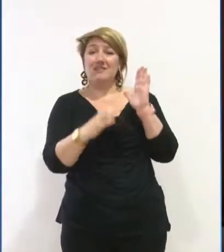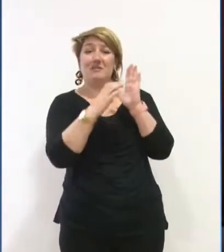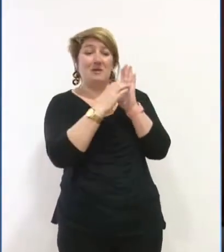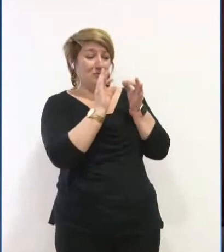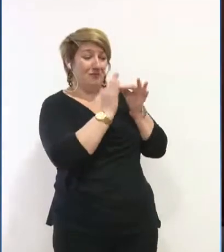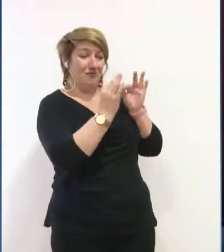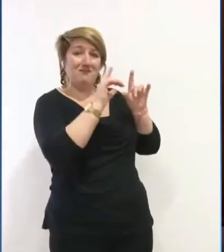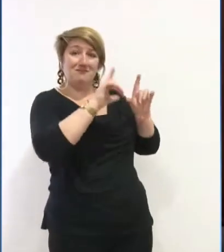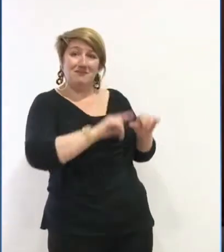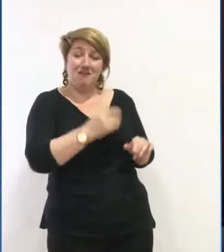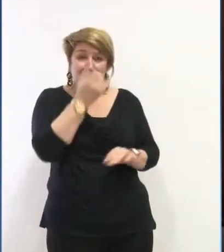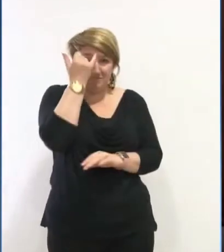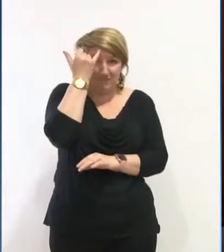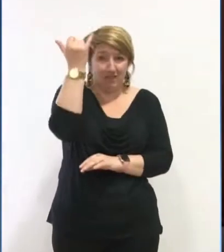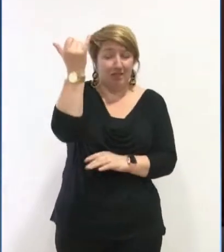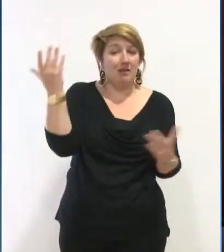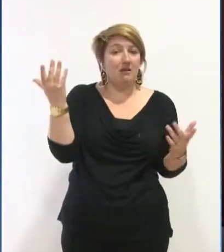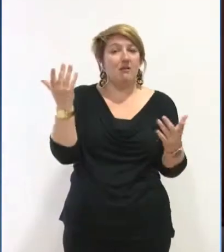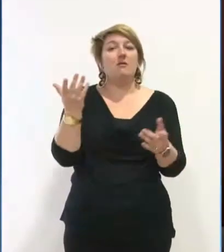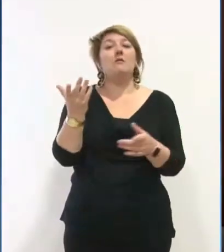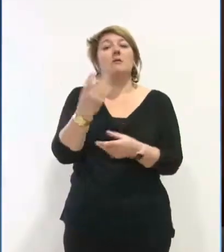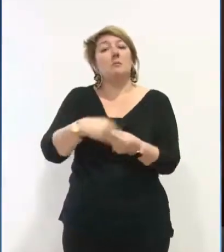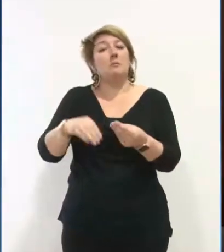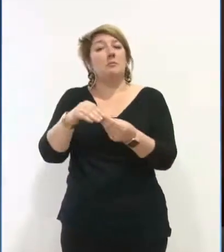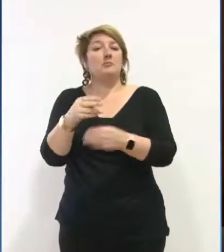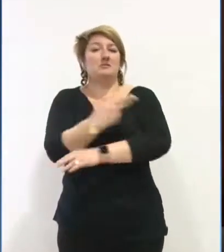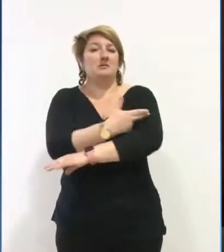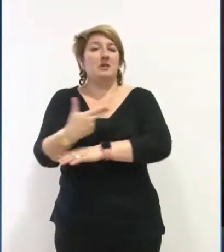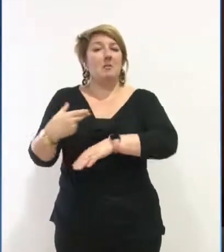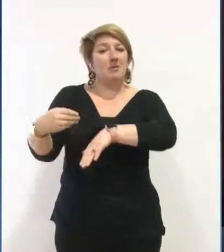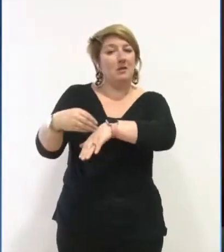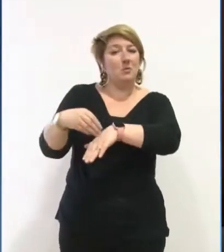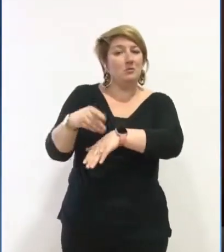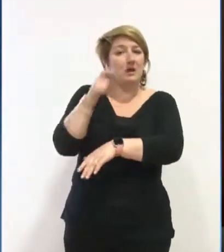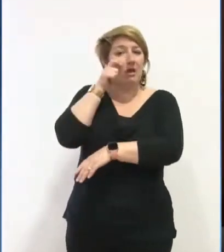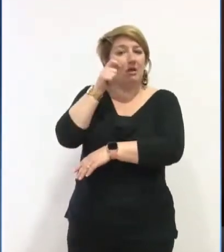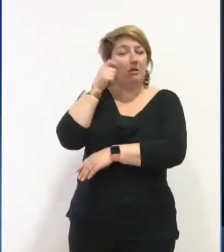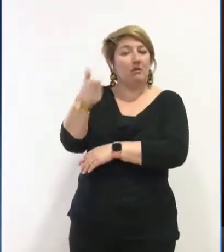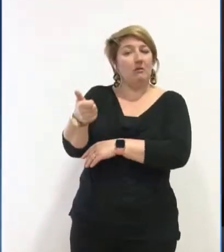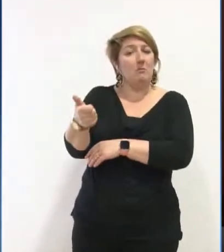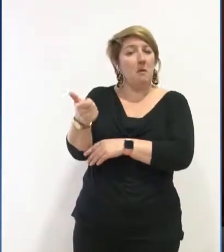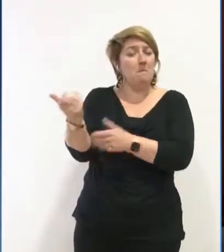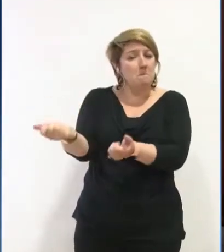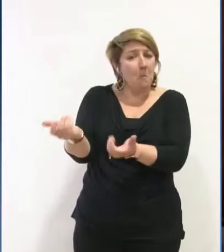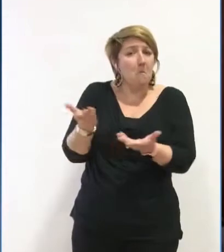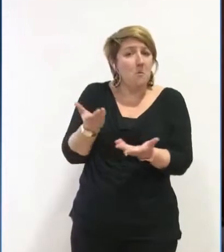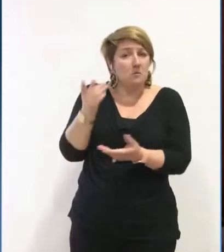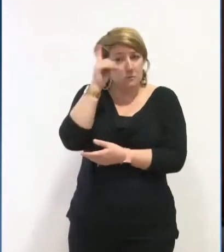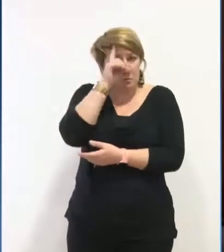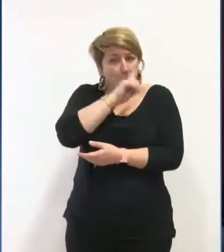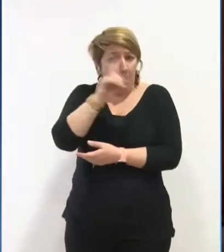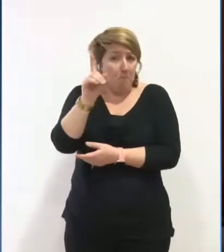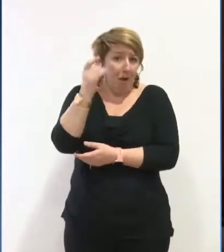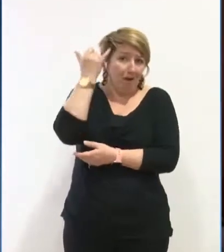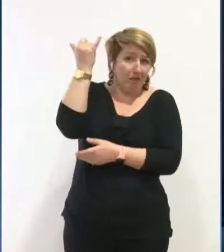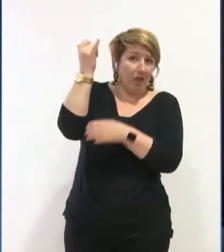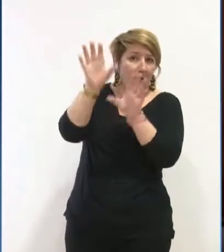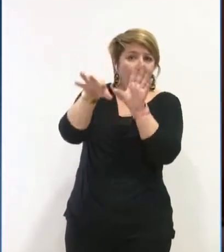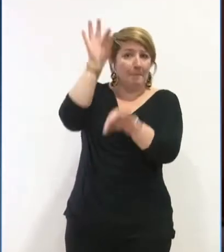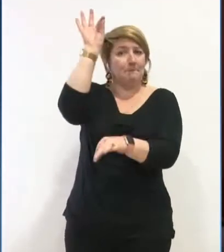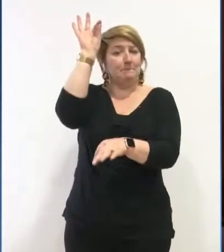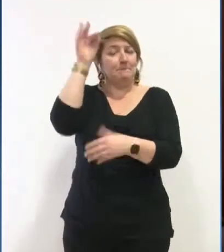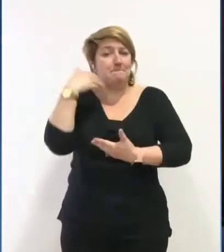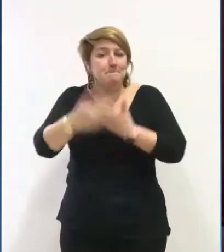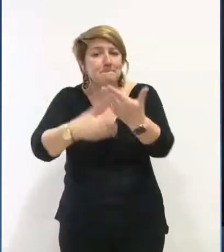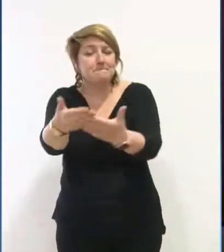type a été évoquée par le cabinet conseil. Pourquoi n'a-t-elle pas été retenue? Enfin, deux